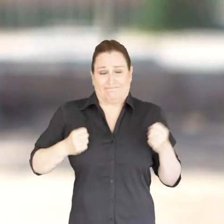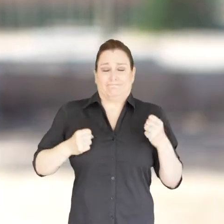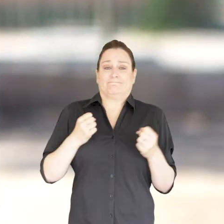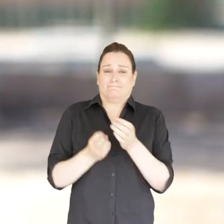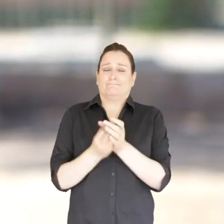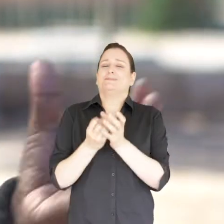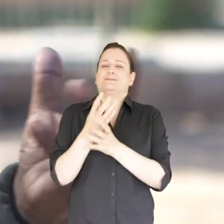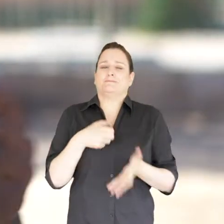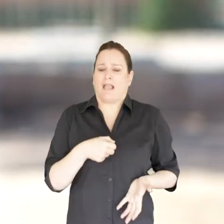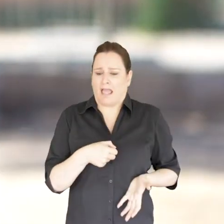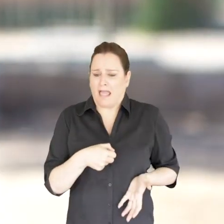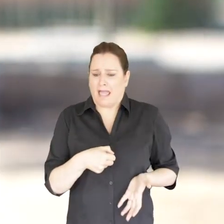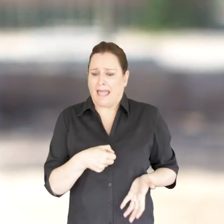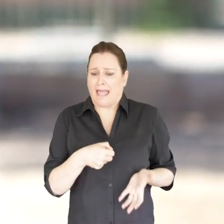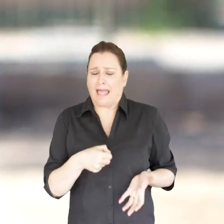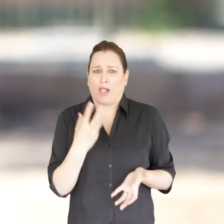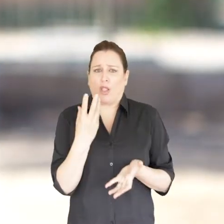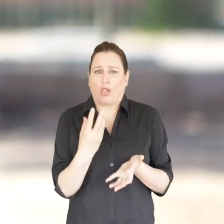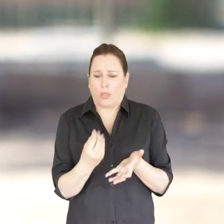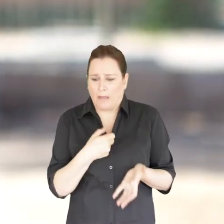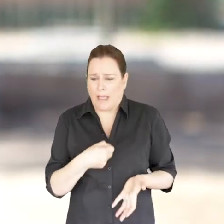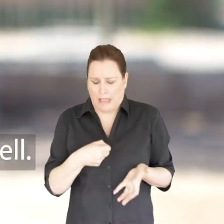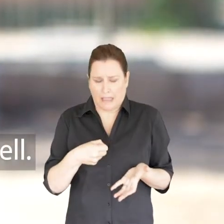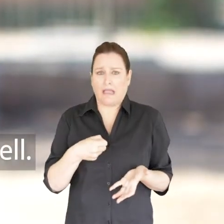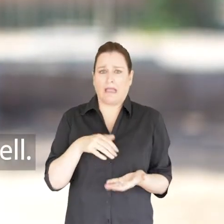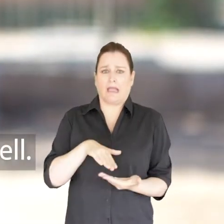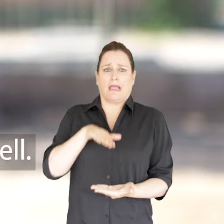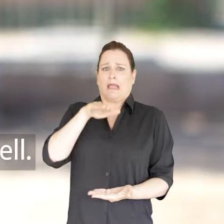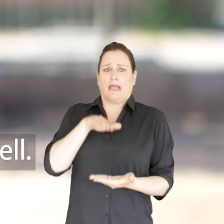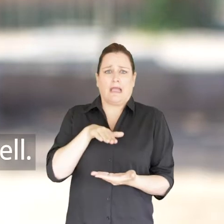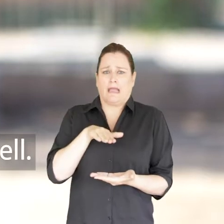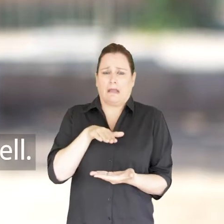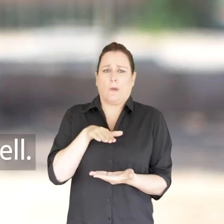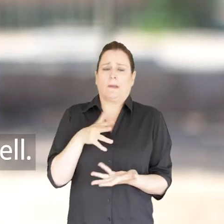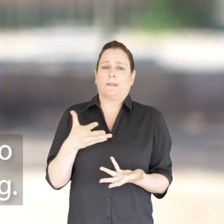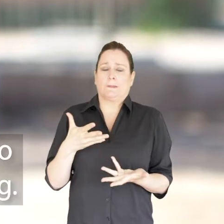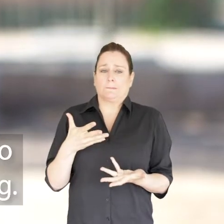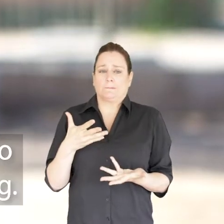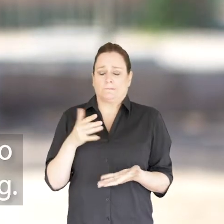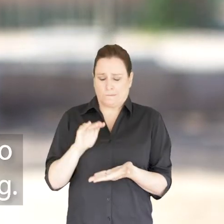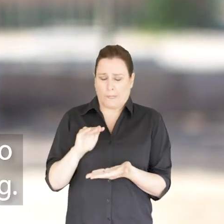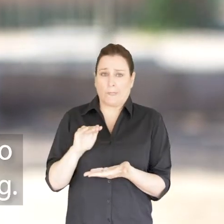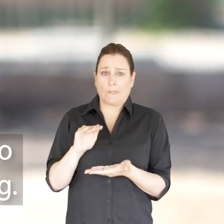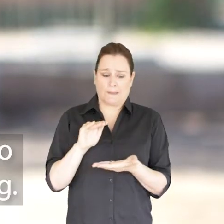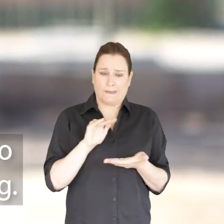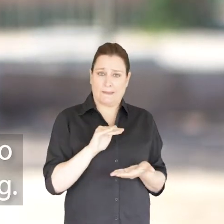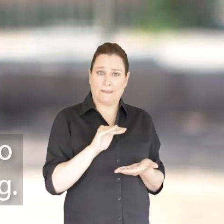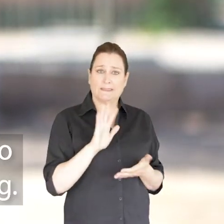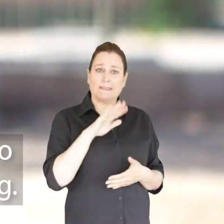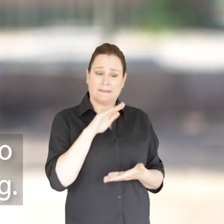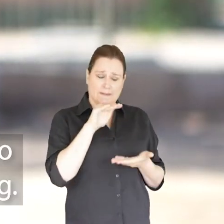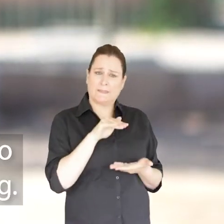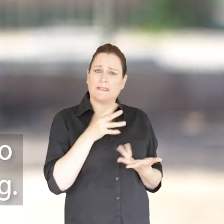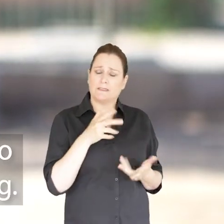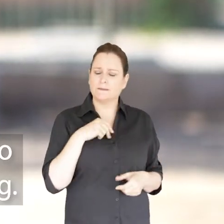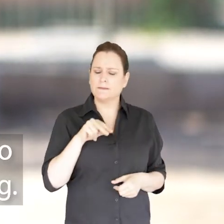toe gaan, dan het die water nie aangegroei, dat je onmiddellik water kry. Nou sit je nog met die probleem. Nou moet je als je komt klomp mooie stories